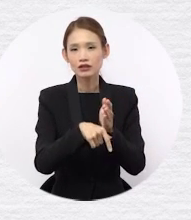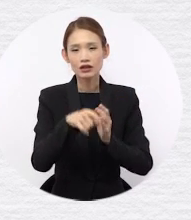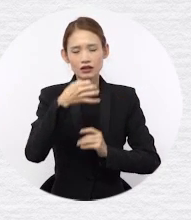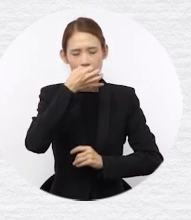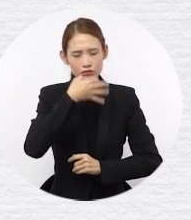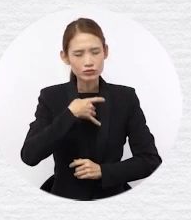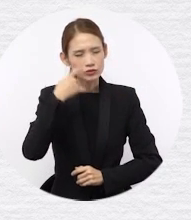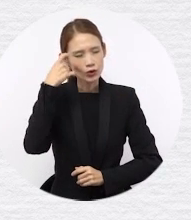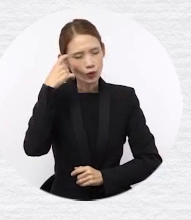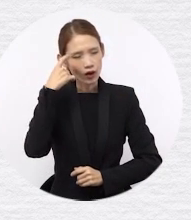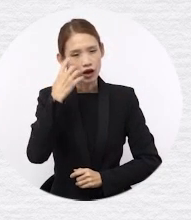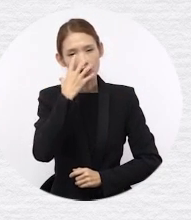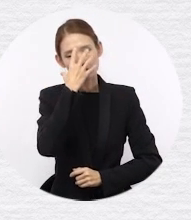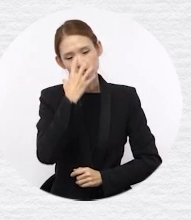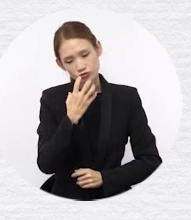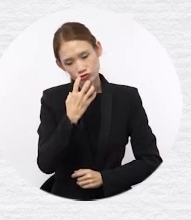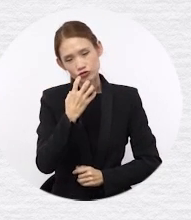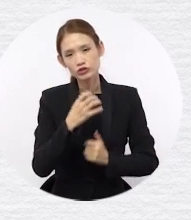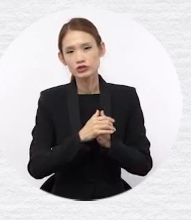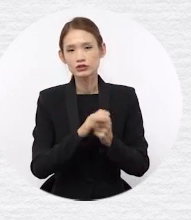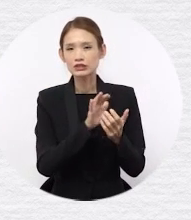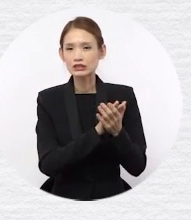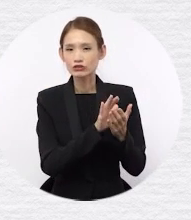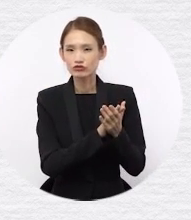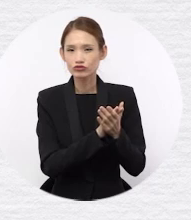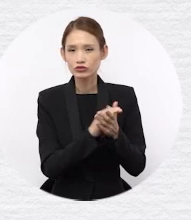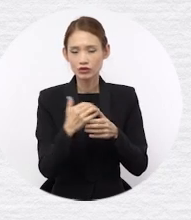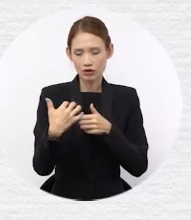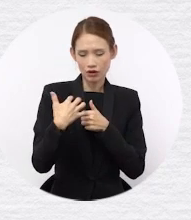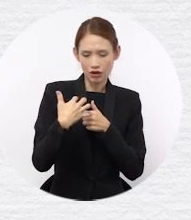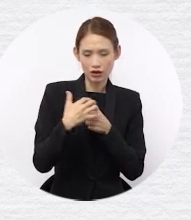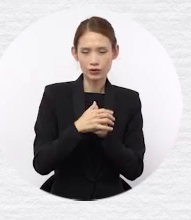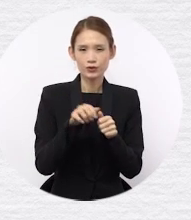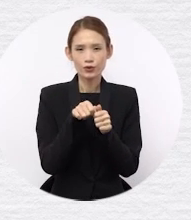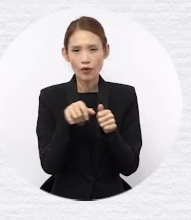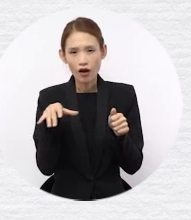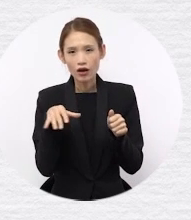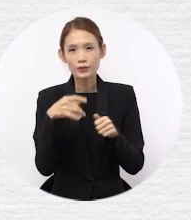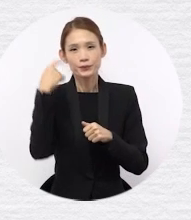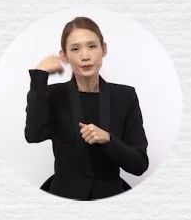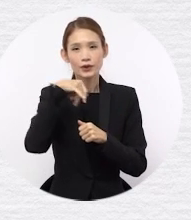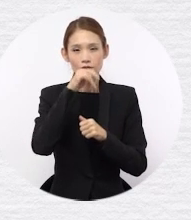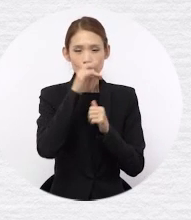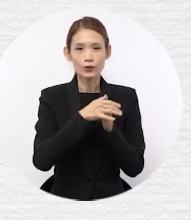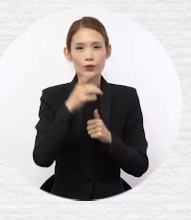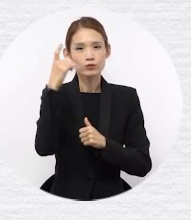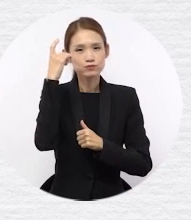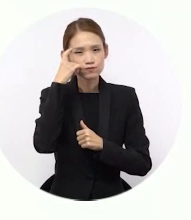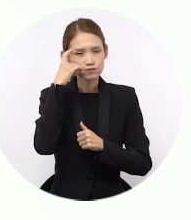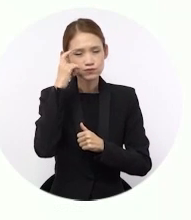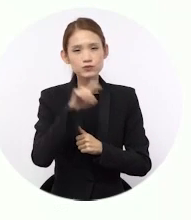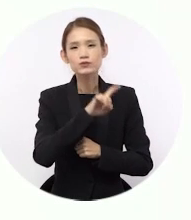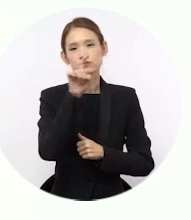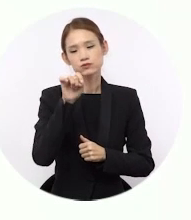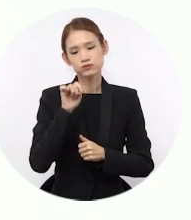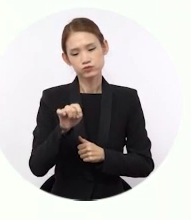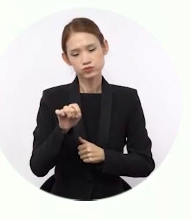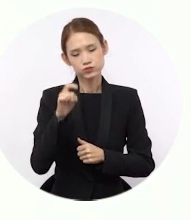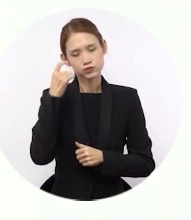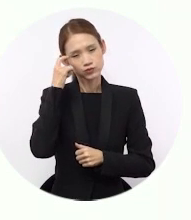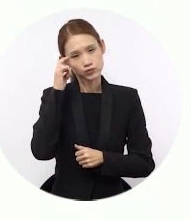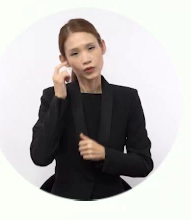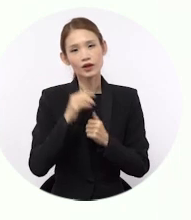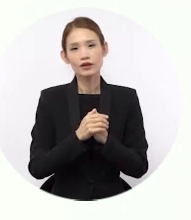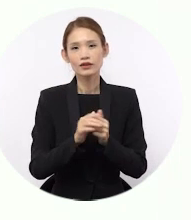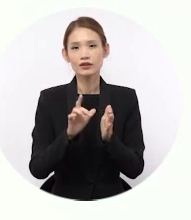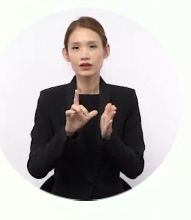보내고 우울하고 친구들한테 괴롭힘을 당하고 이렇게 지내야 됐나 다시 생각하니까